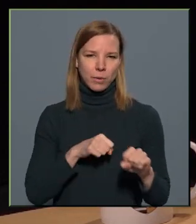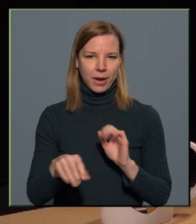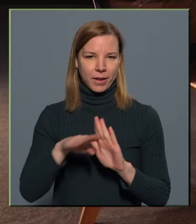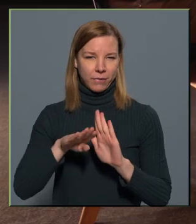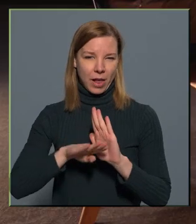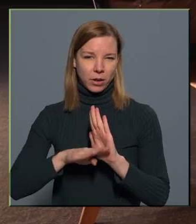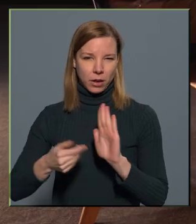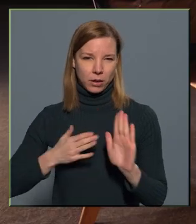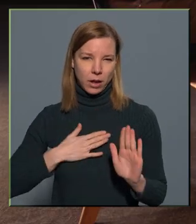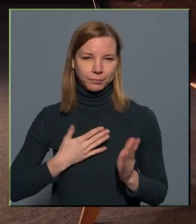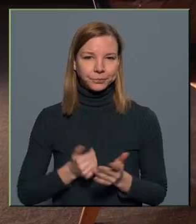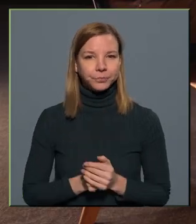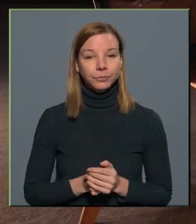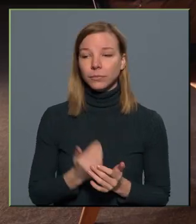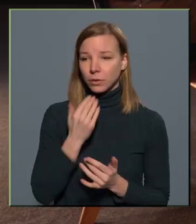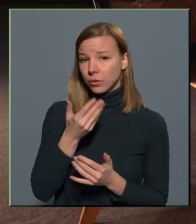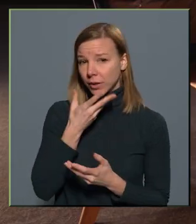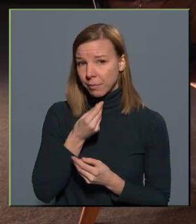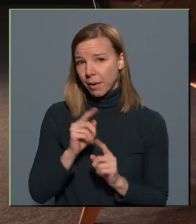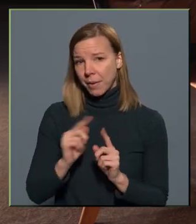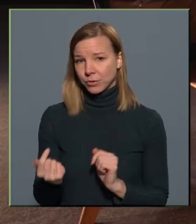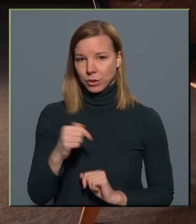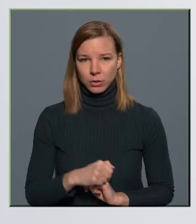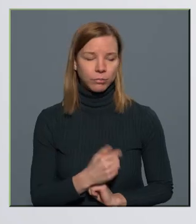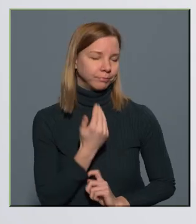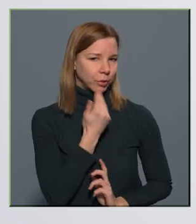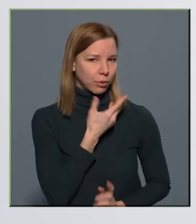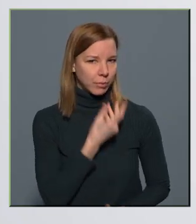feladata. Köszönjük szépen, jöjjön máskor is. Köszönöm szépen.